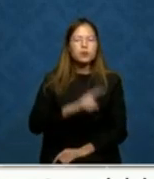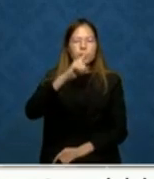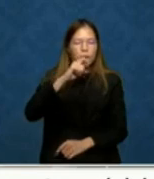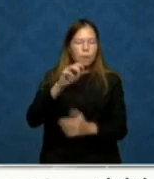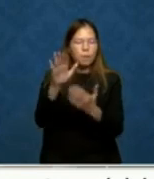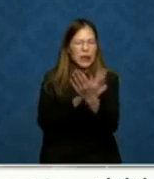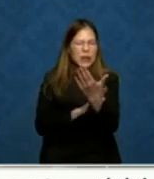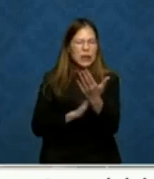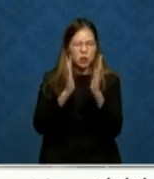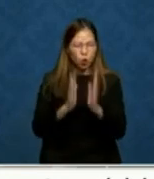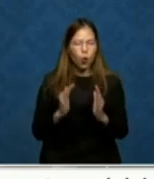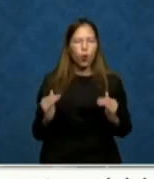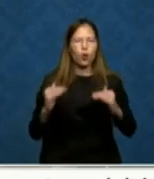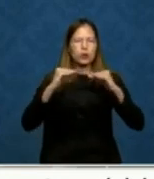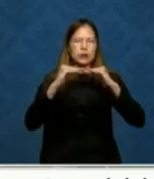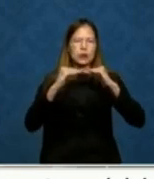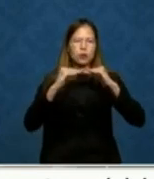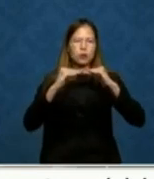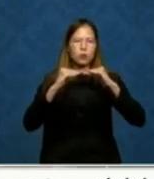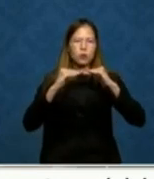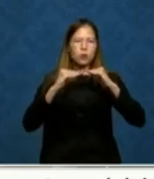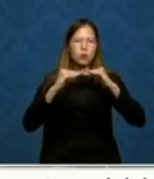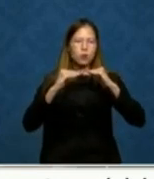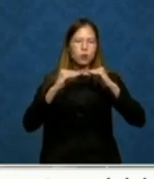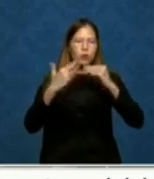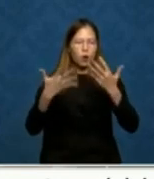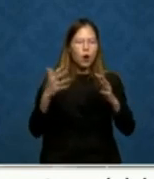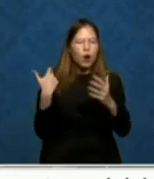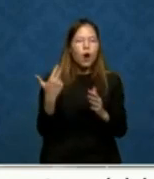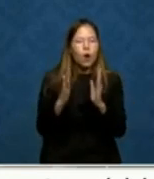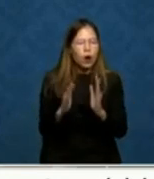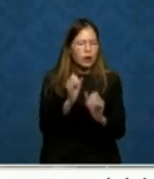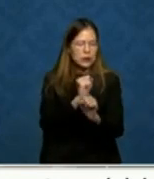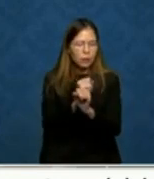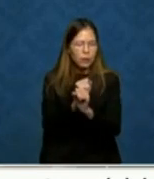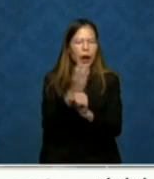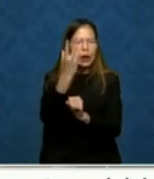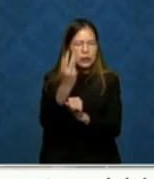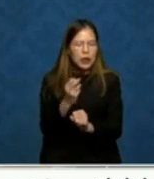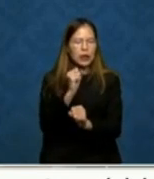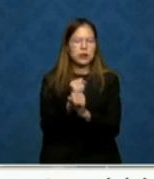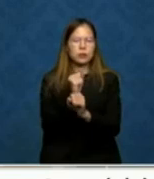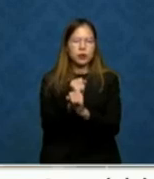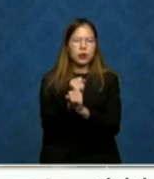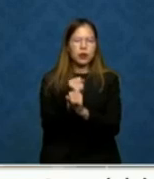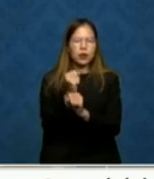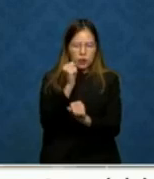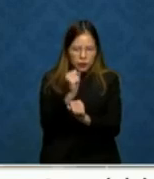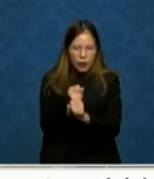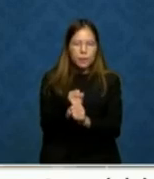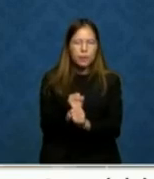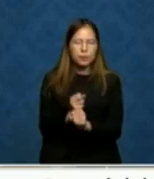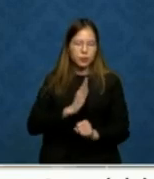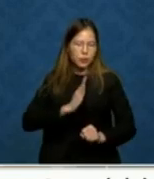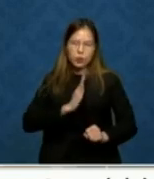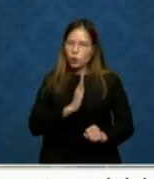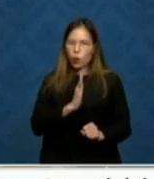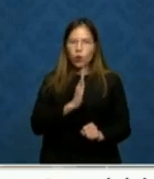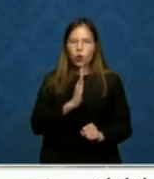ท่ากันและในวาระการทำงานที่เหลืออยู่นี้จะทำงานด้วยความซื่อสัตย์สุจ